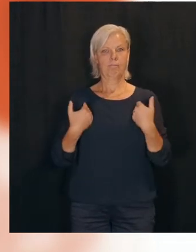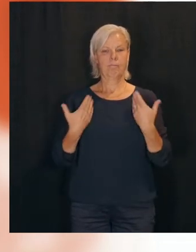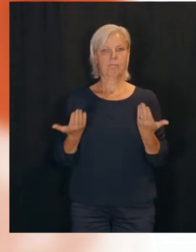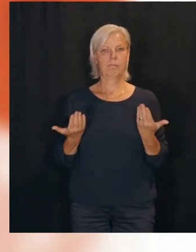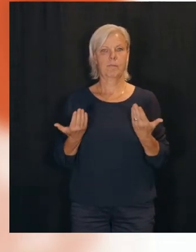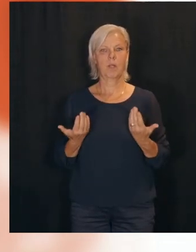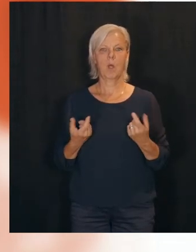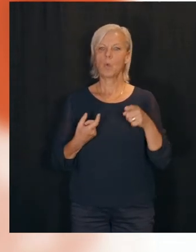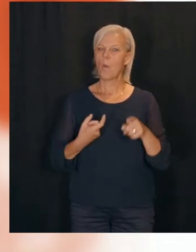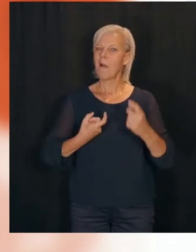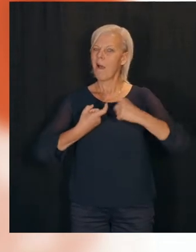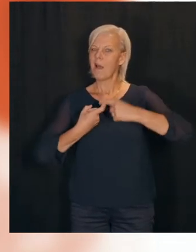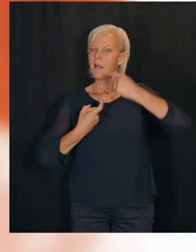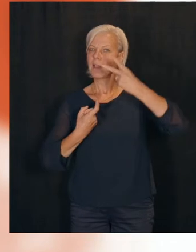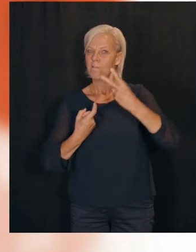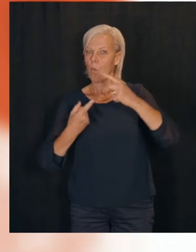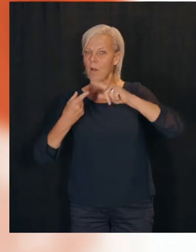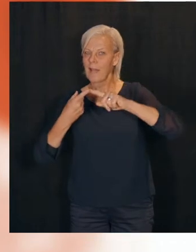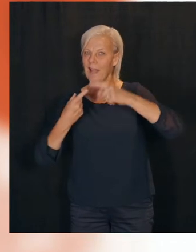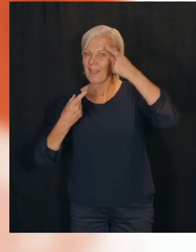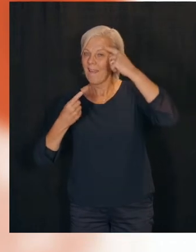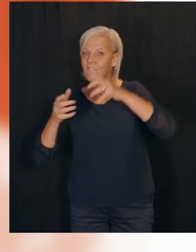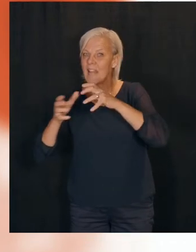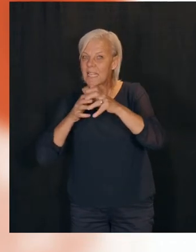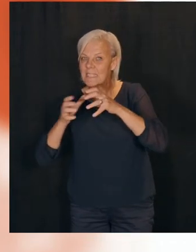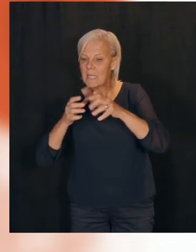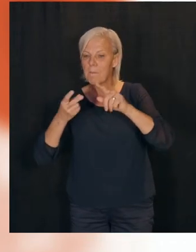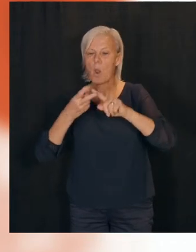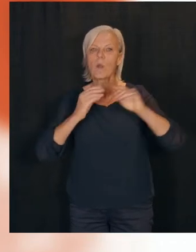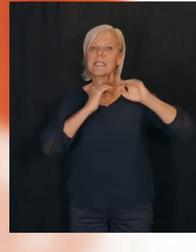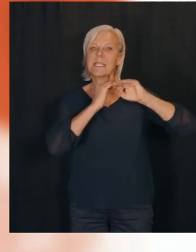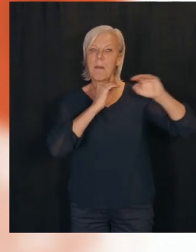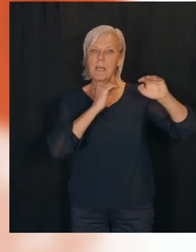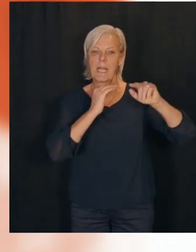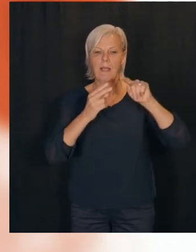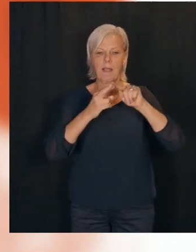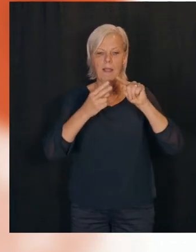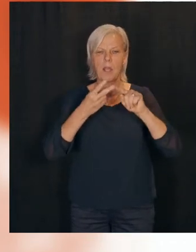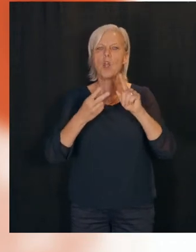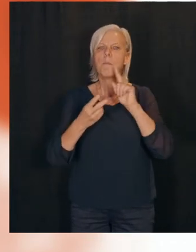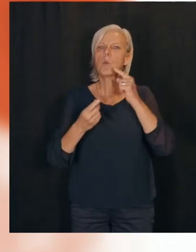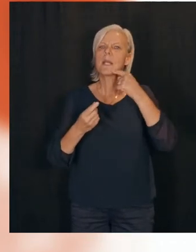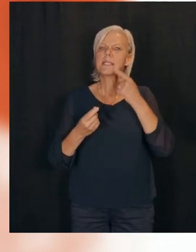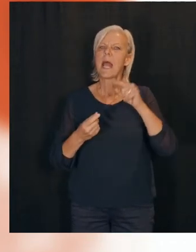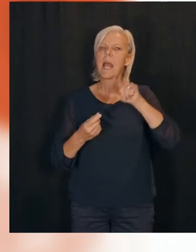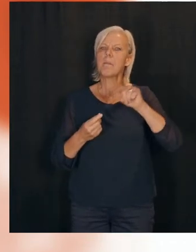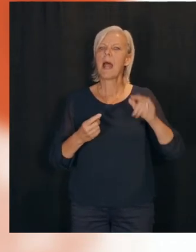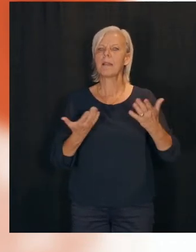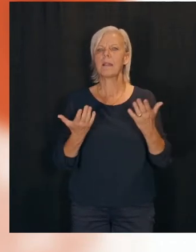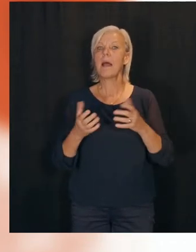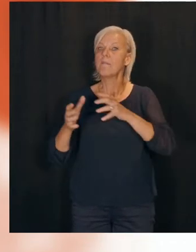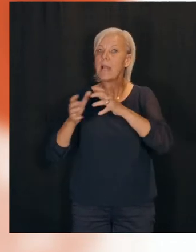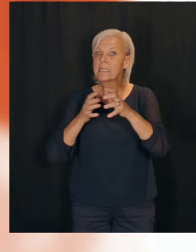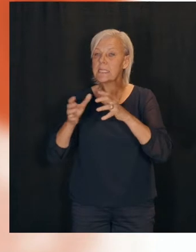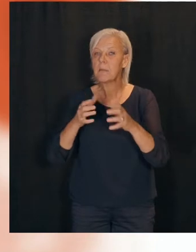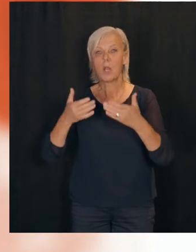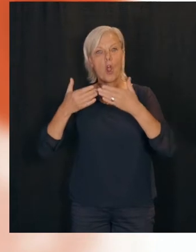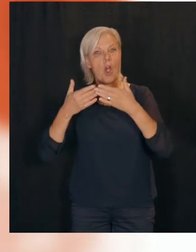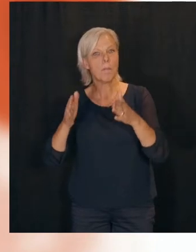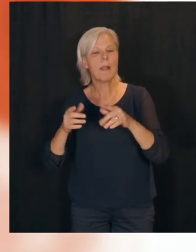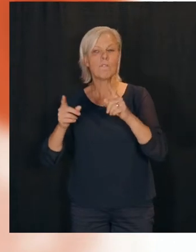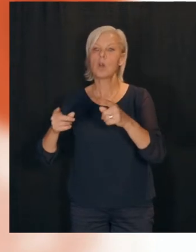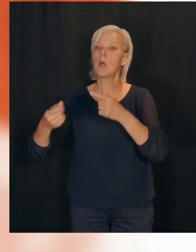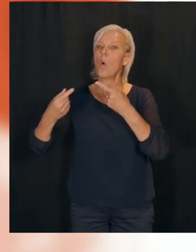kopplar ihop de här två tankarna, flexibilitet och jämlikhet, så brukar jag ibland säga att flexibilitet öppnar upp för olikhet